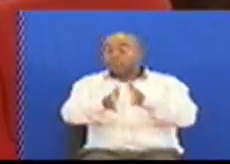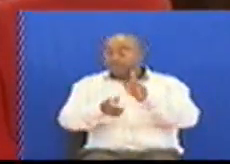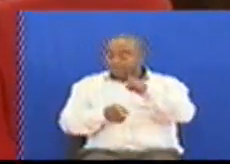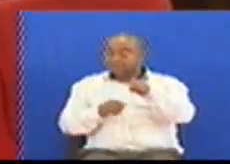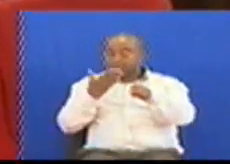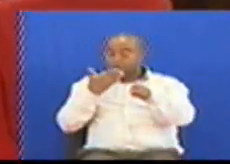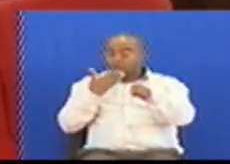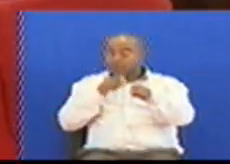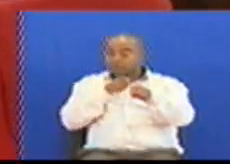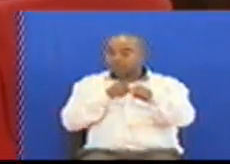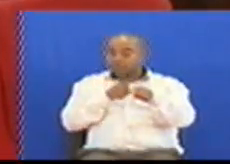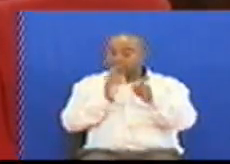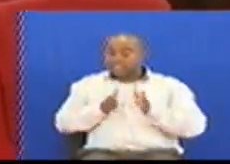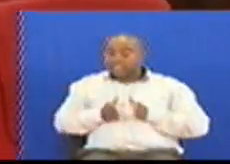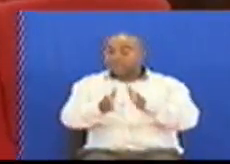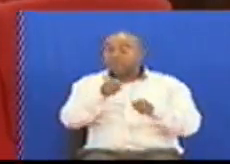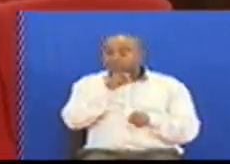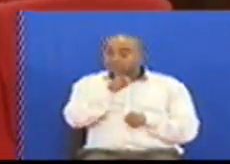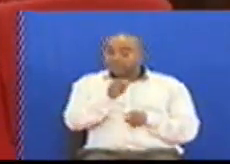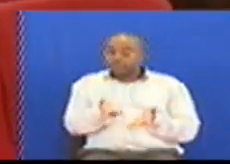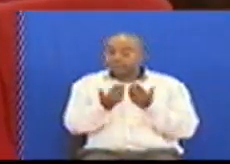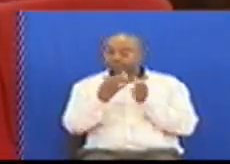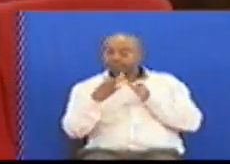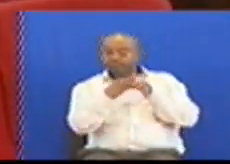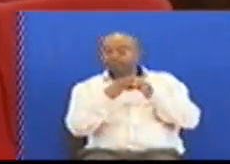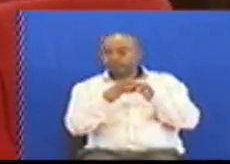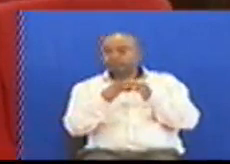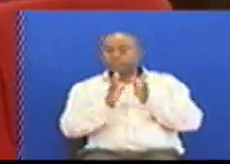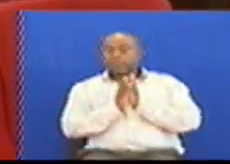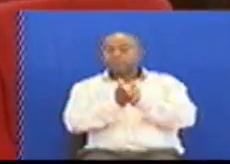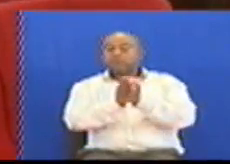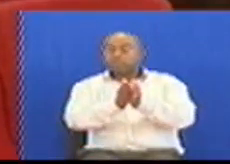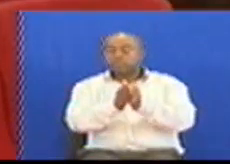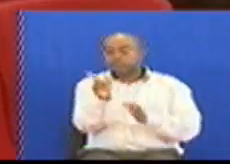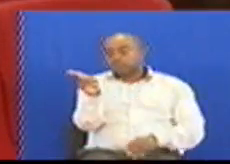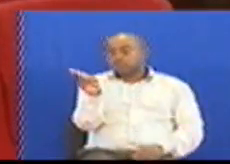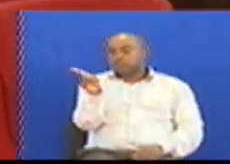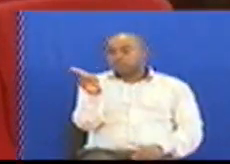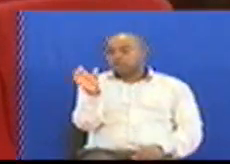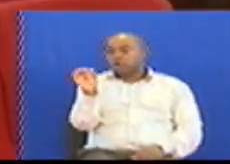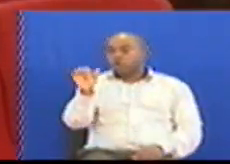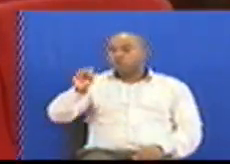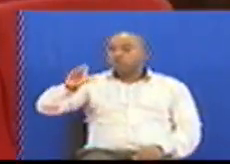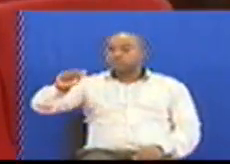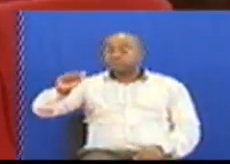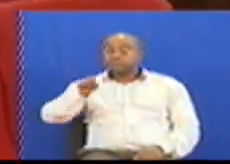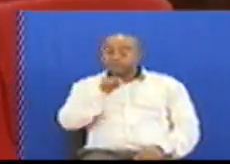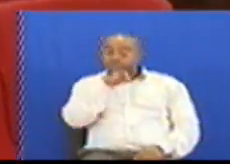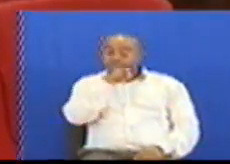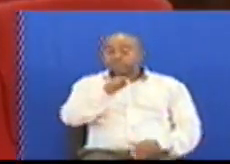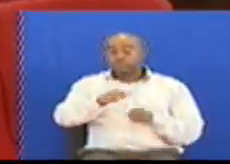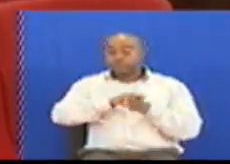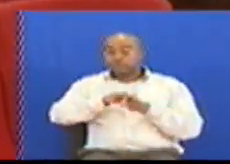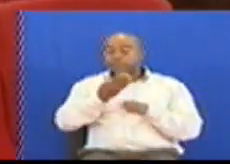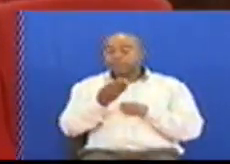sana. Hii barabara ndio itaunganisha kwenye bandari ya Lagosa ambayo inatumia bilioni